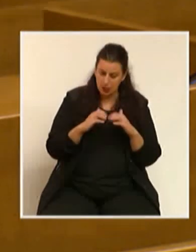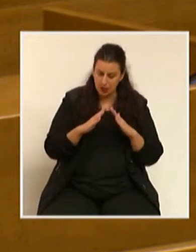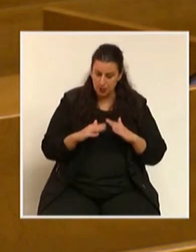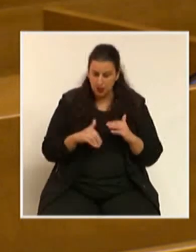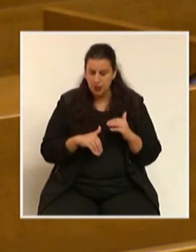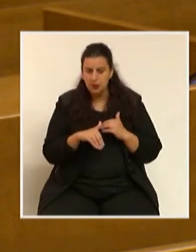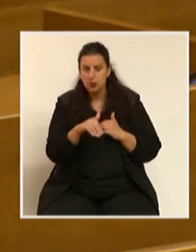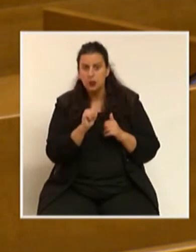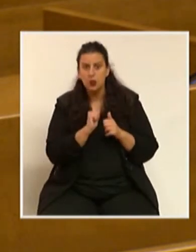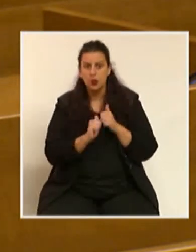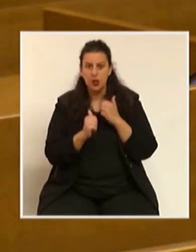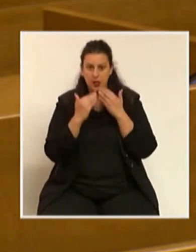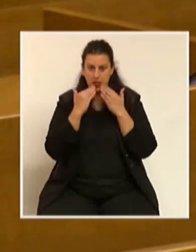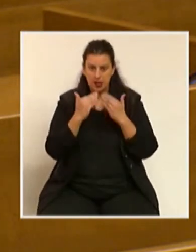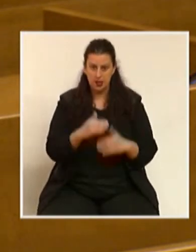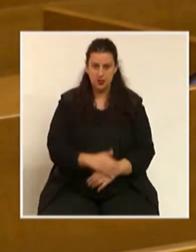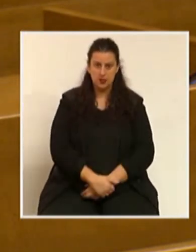futuro? Muchas gracias.